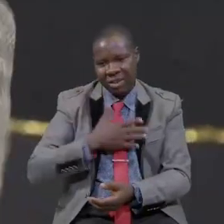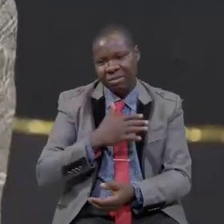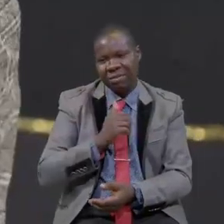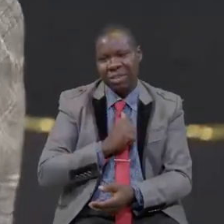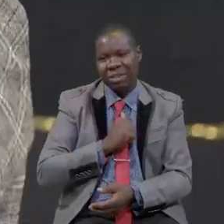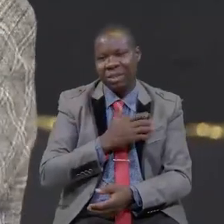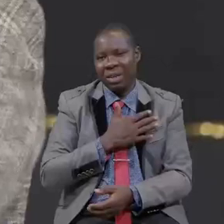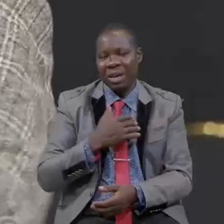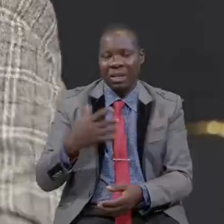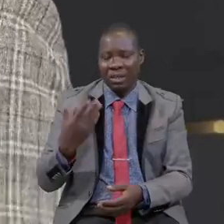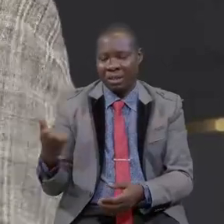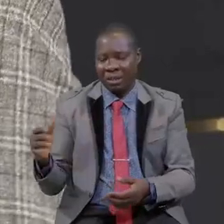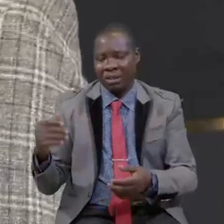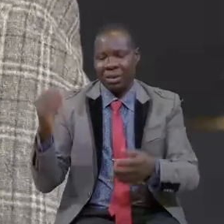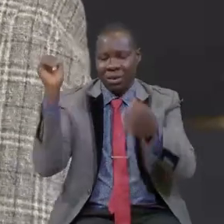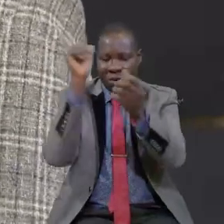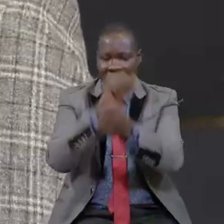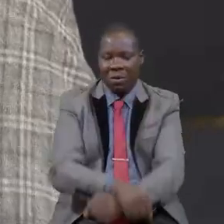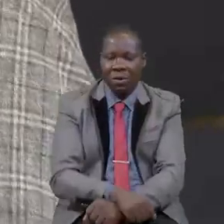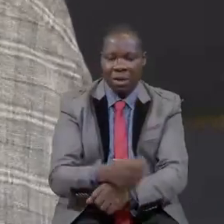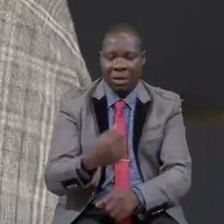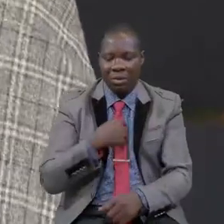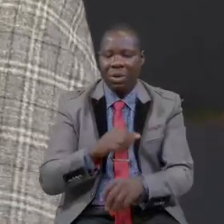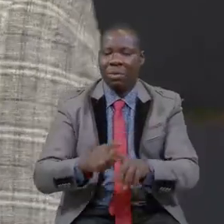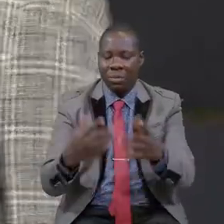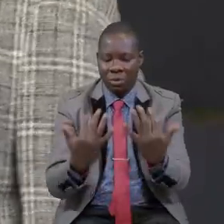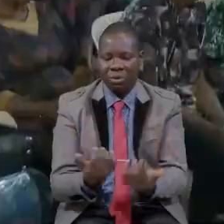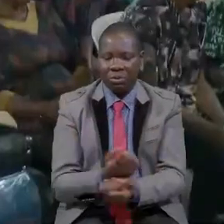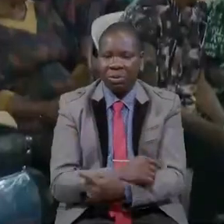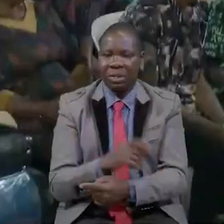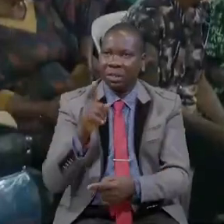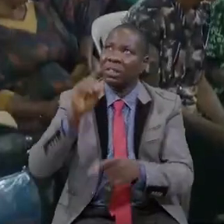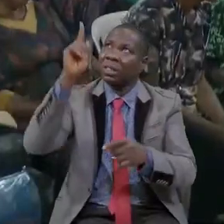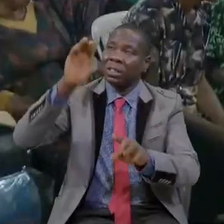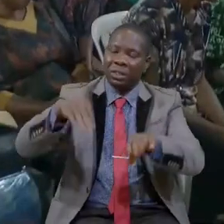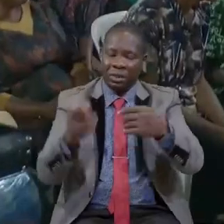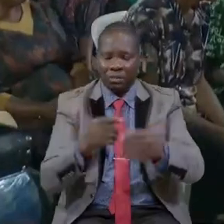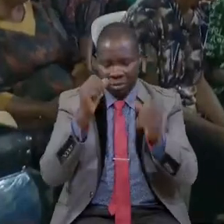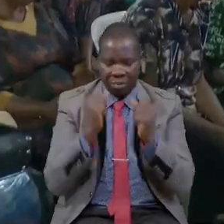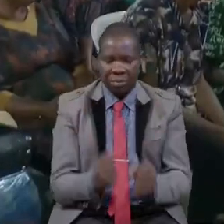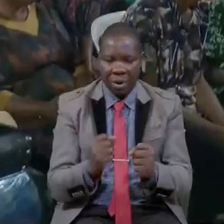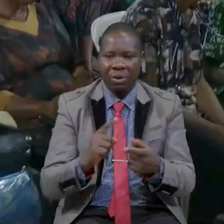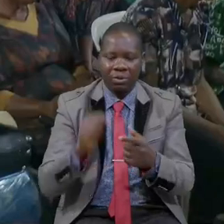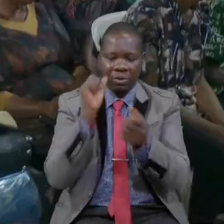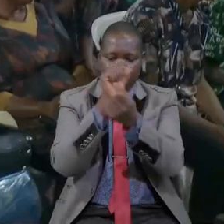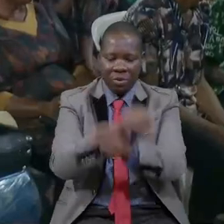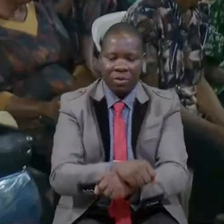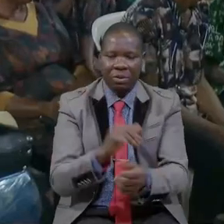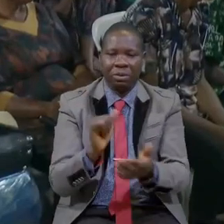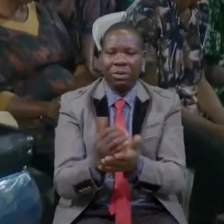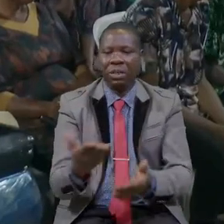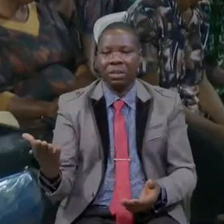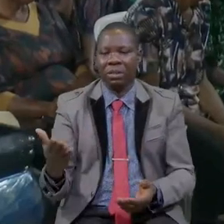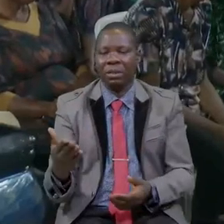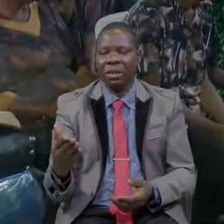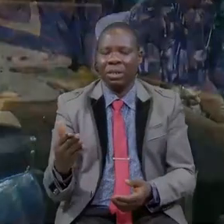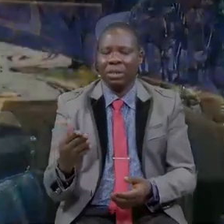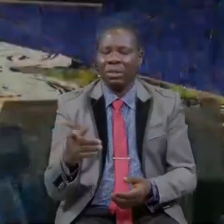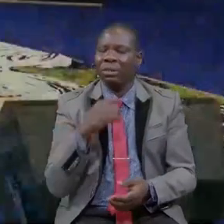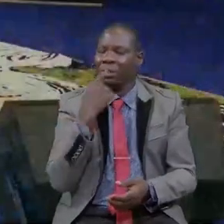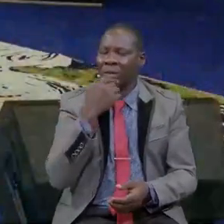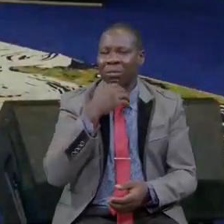Et la chose prend le dessus sur moi ce soir et te donnera le pouvoir de vaincre cette chose. Oh, pasteur, mon